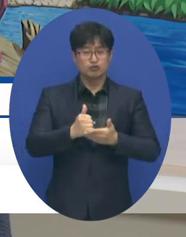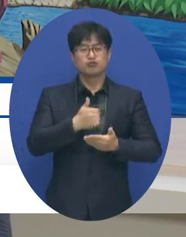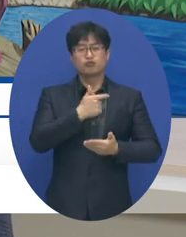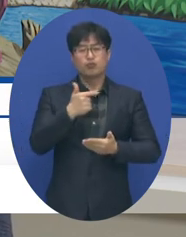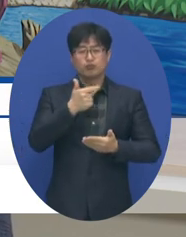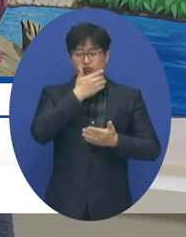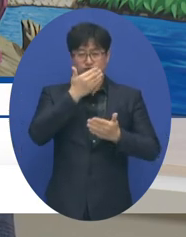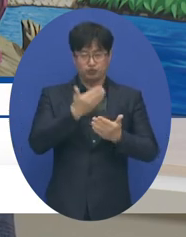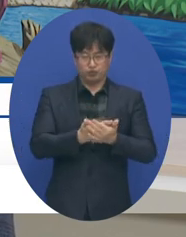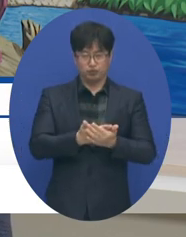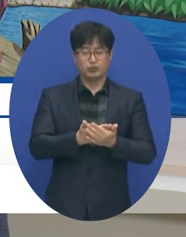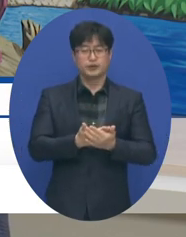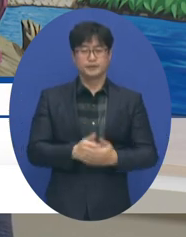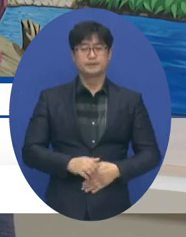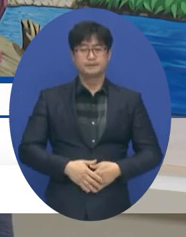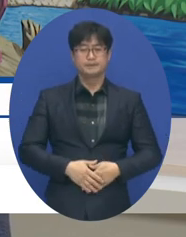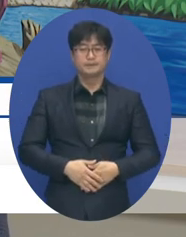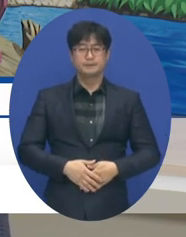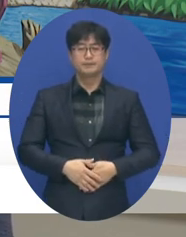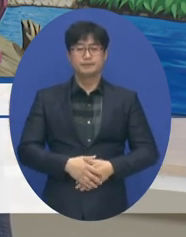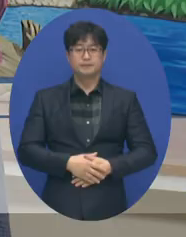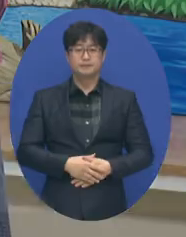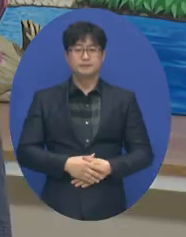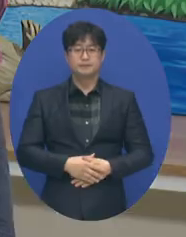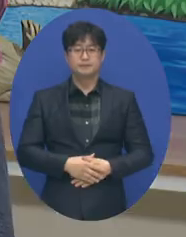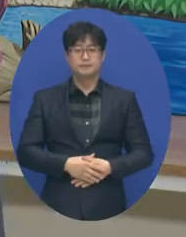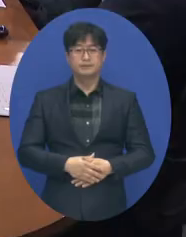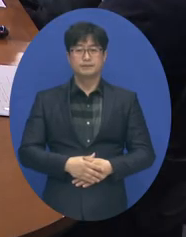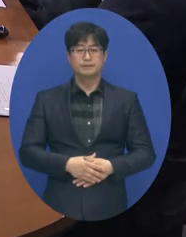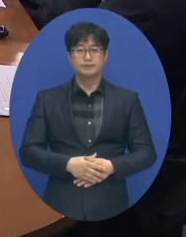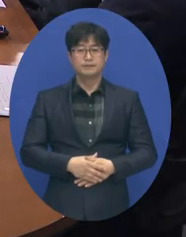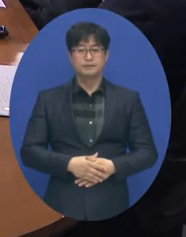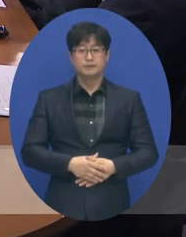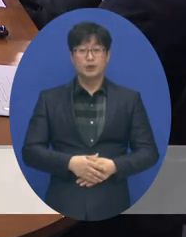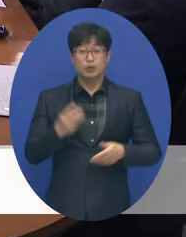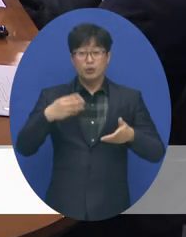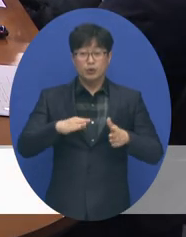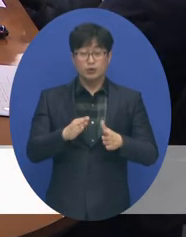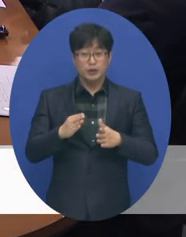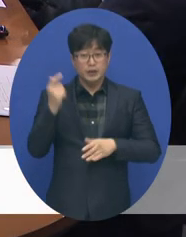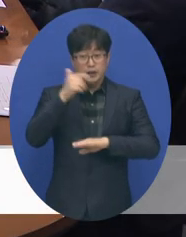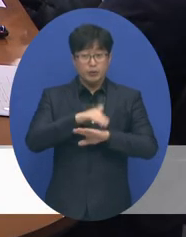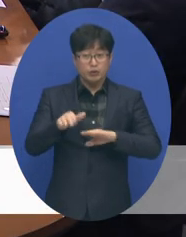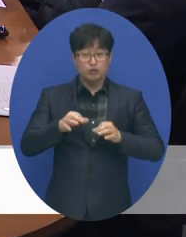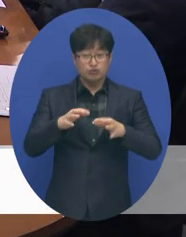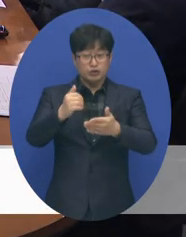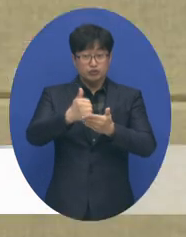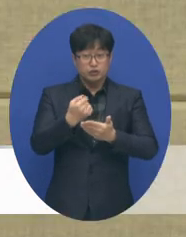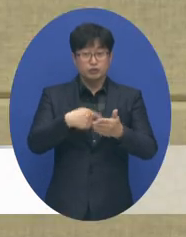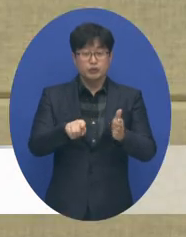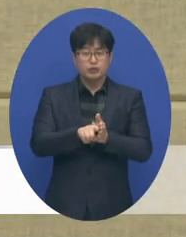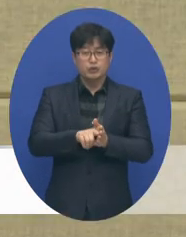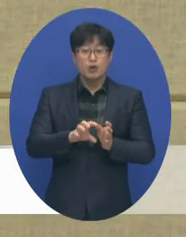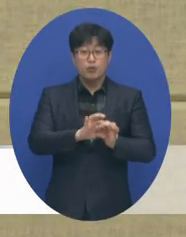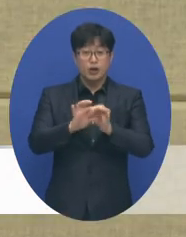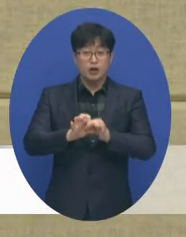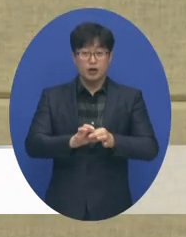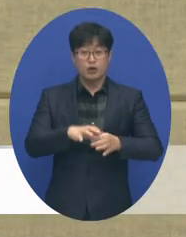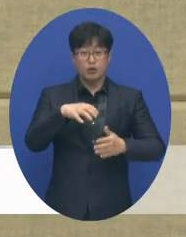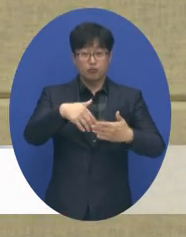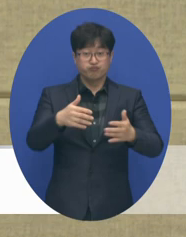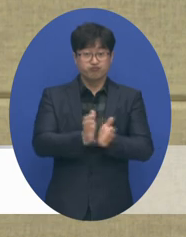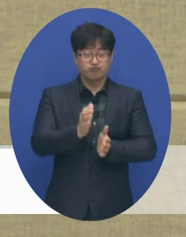유치한다는 것은 아주 중요한 일이고 돈은 전략적 투자 유치를 위해 관련 실국장,